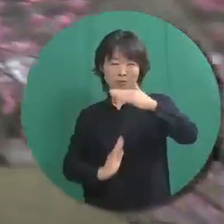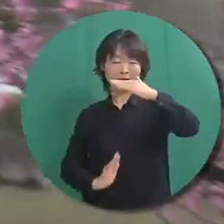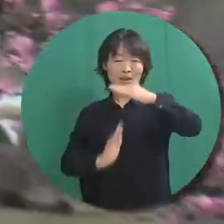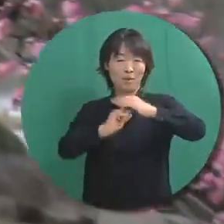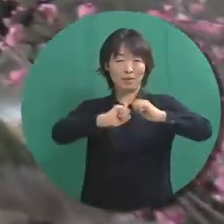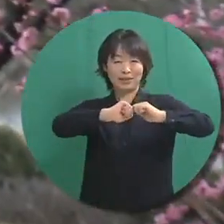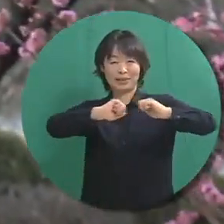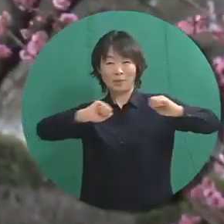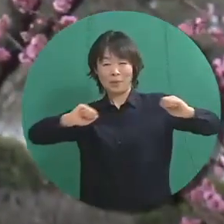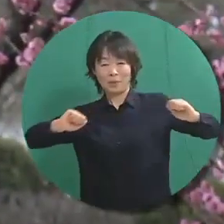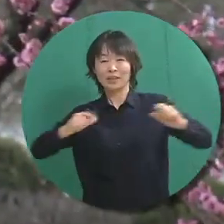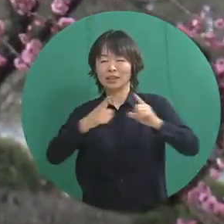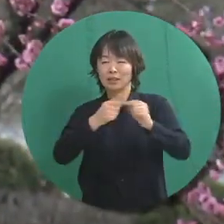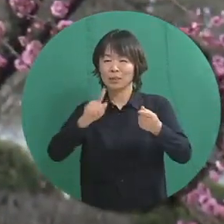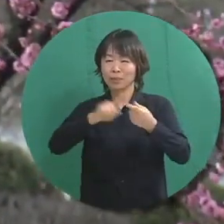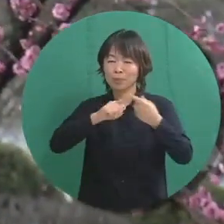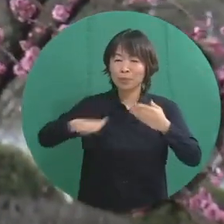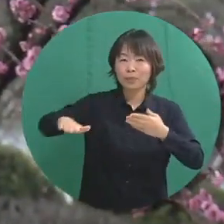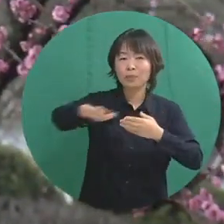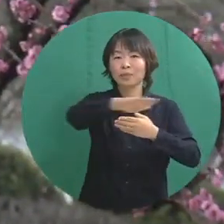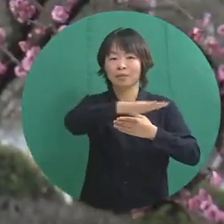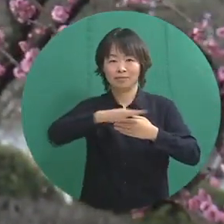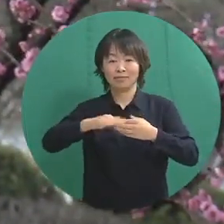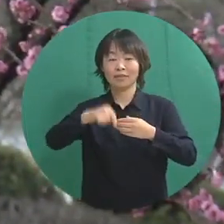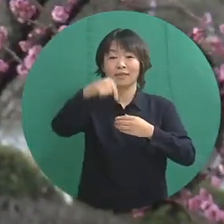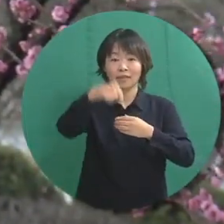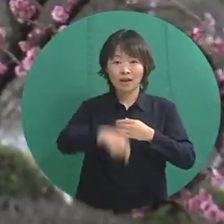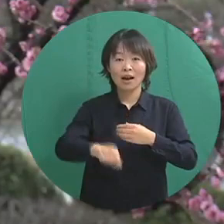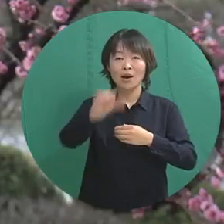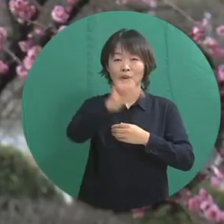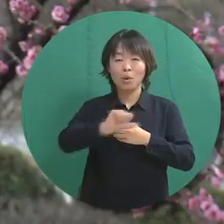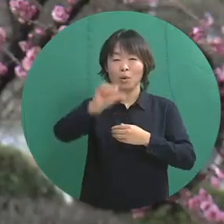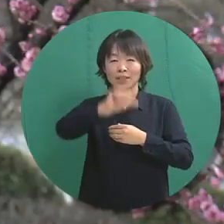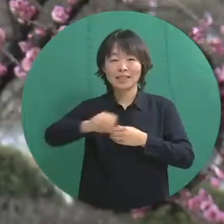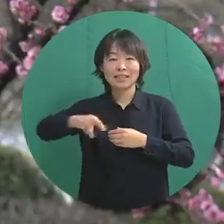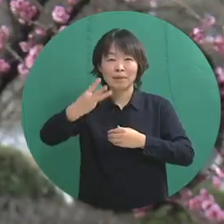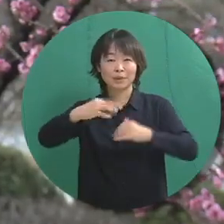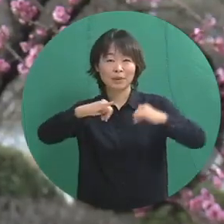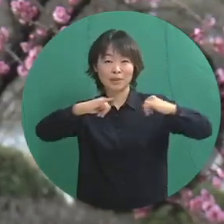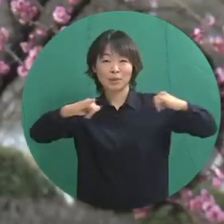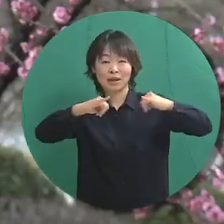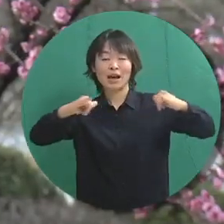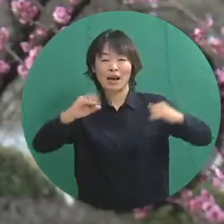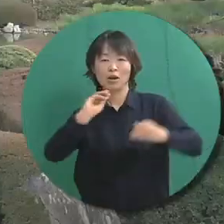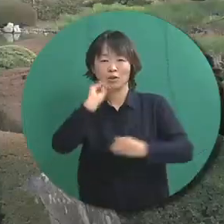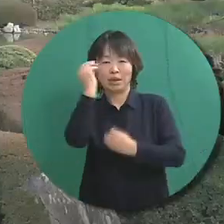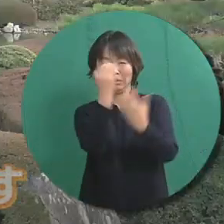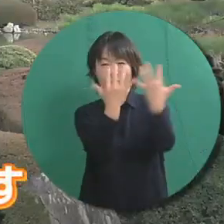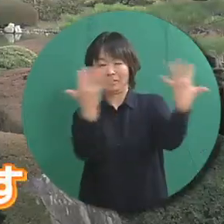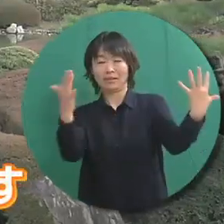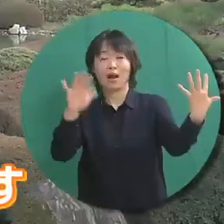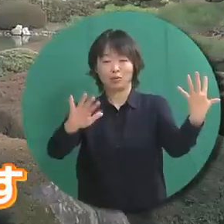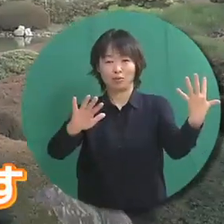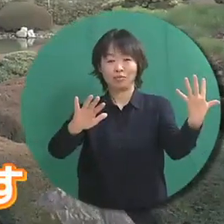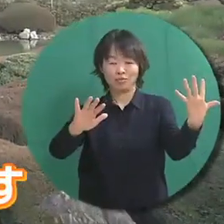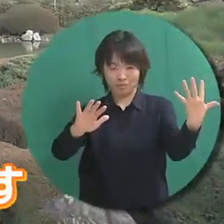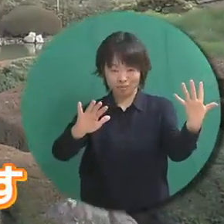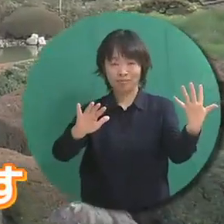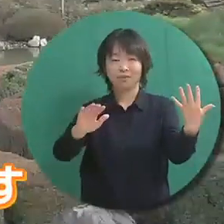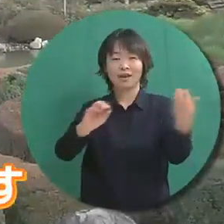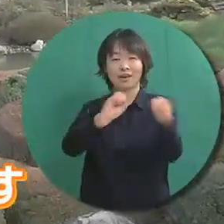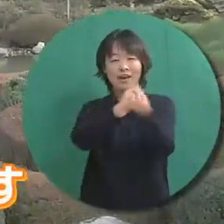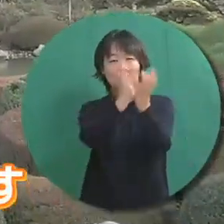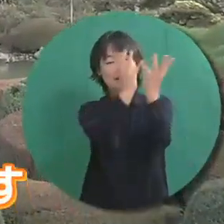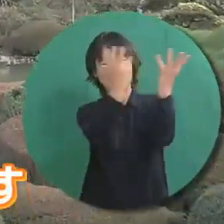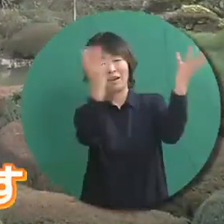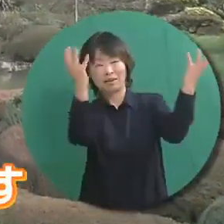日本庭園南楽園は、5300平方メートルの、梅園がありまして、期間中約1ヶ月にわた